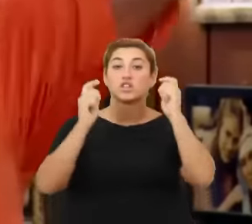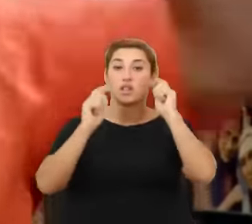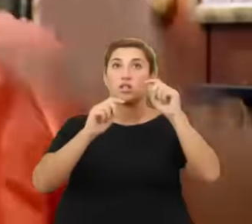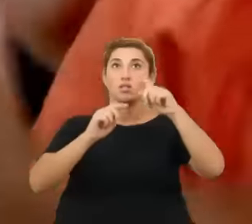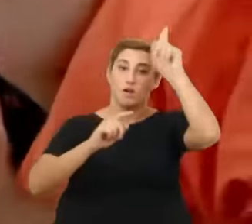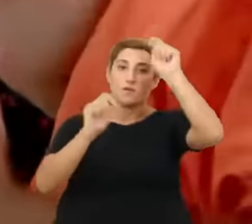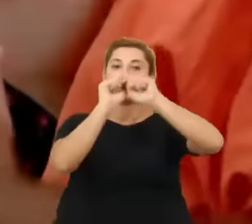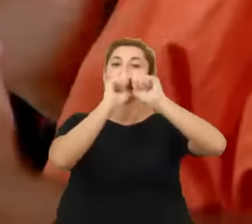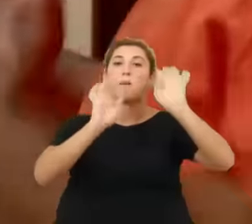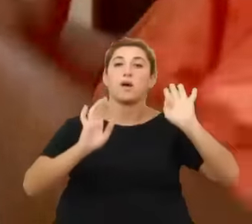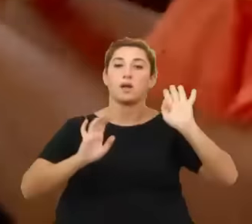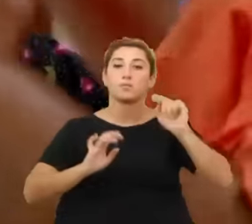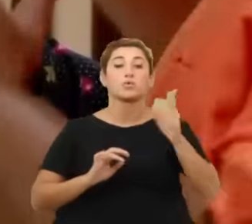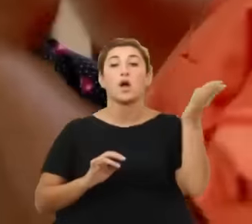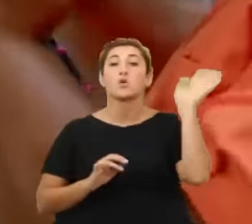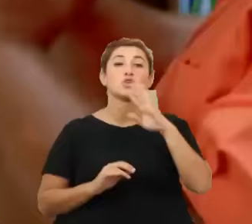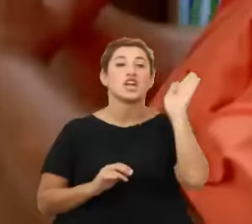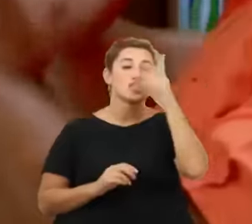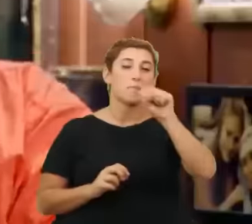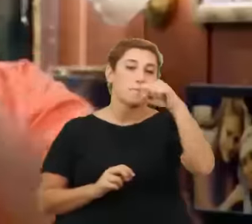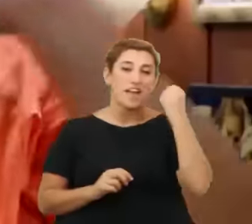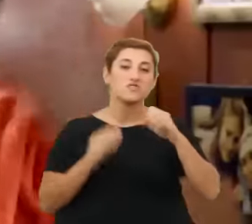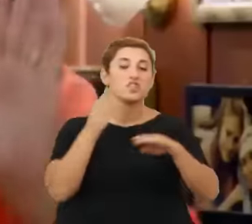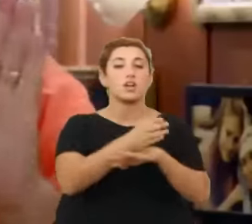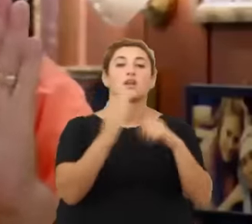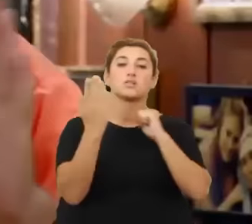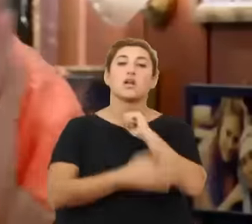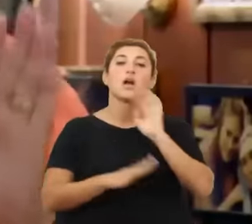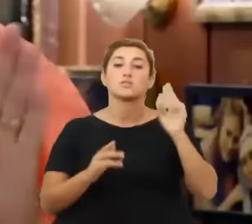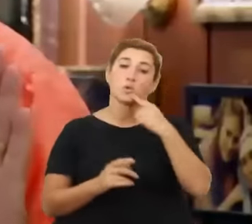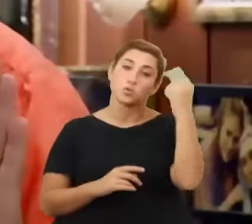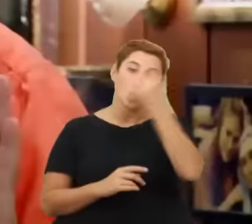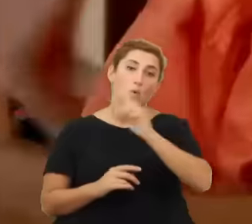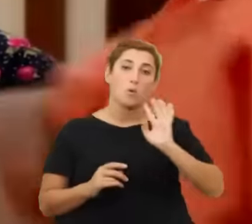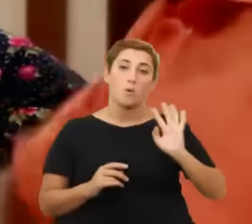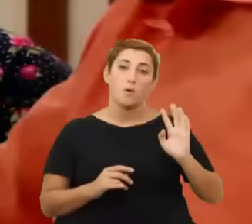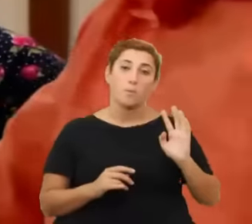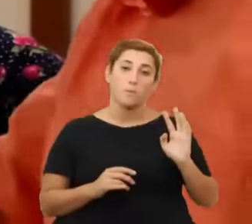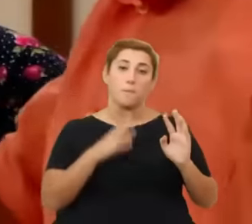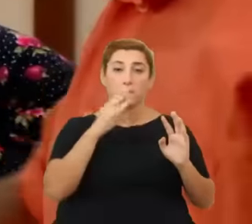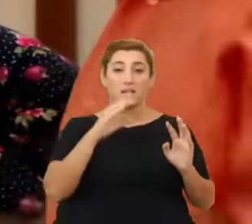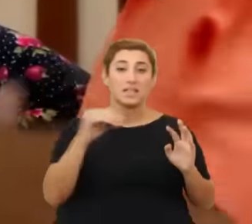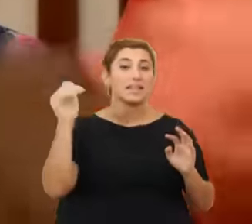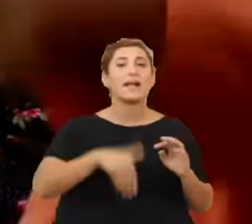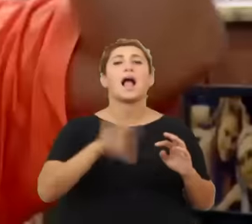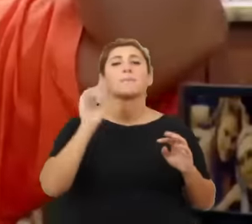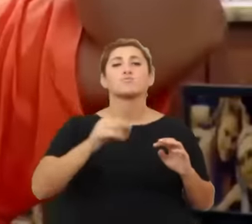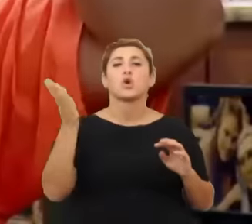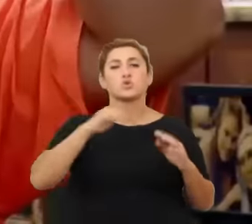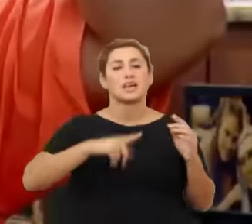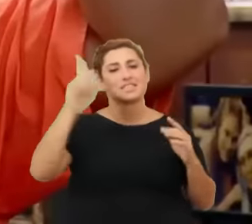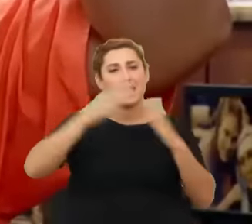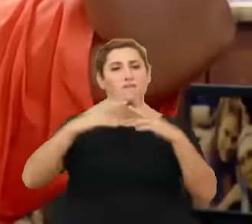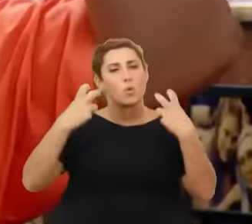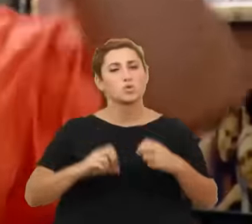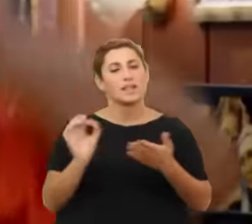tavana kadar uzatırım. Bundan sonra cama pencereye çıkmak Elvan'a yasak. Söylüyorum bak. Hastaneye de gelmesin. Ondan sonra gitsin